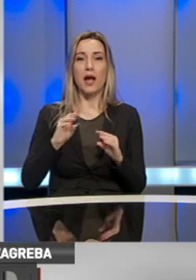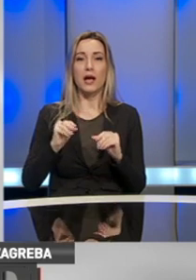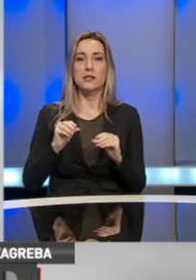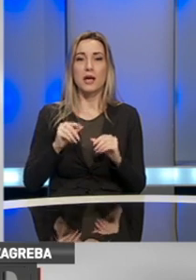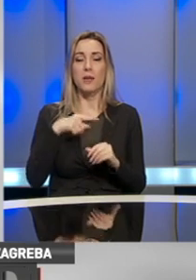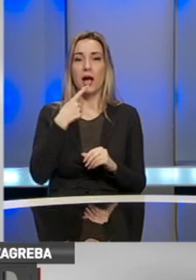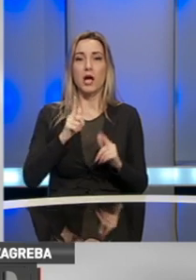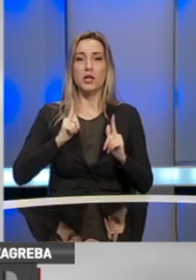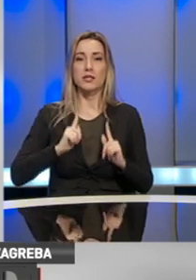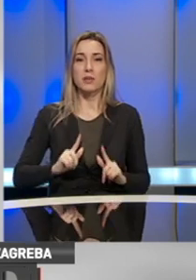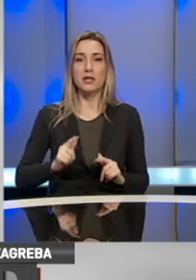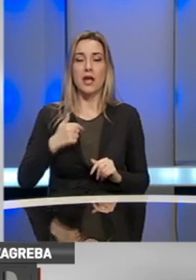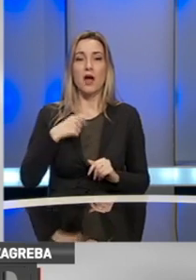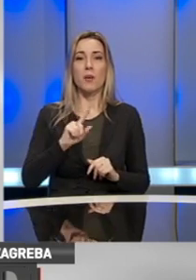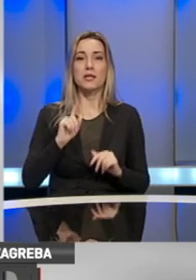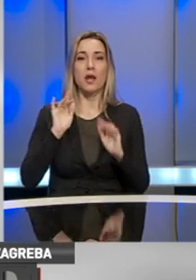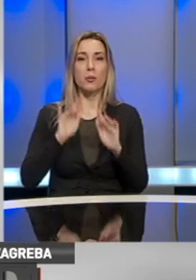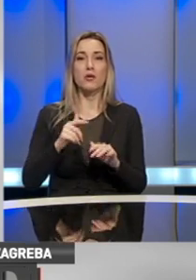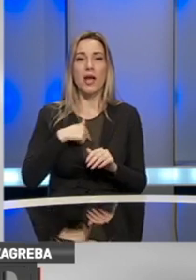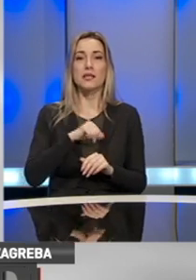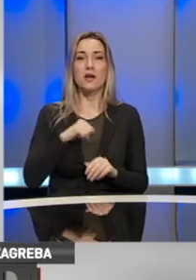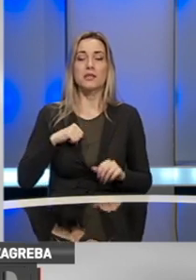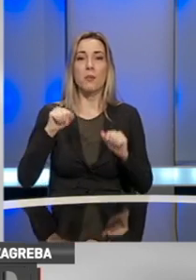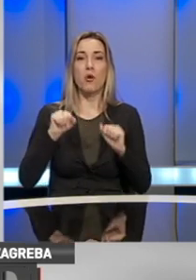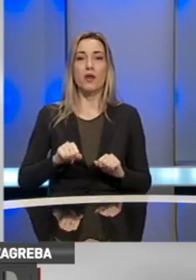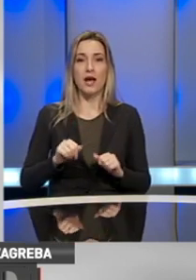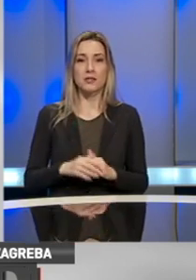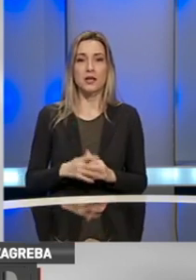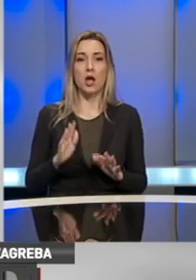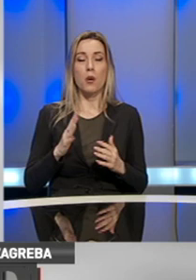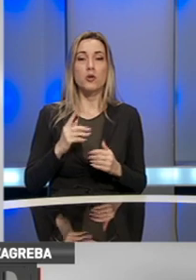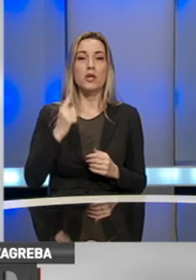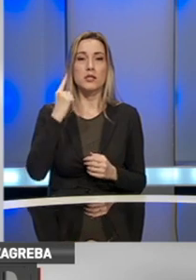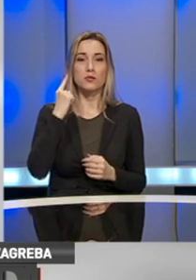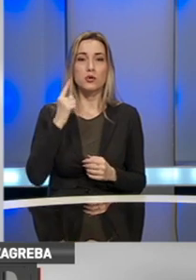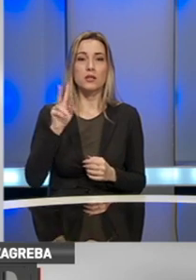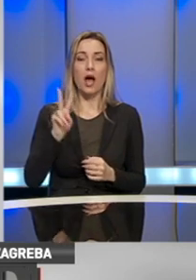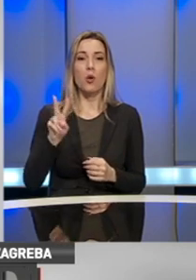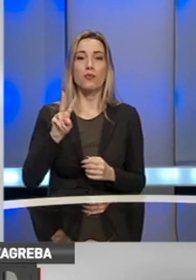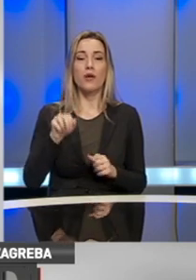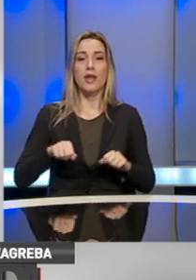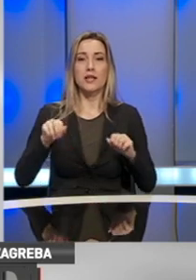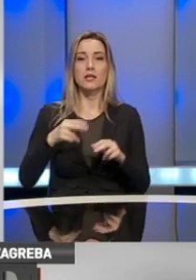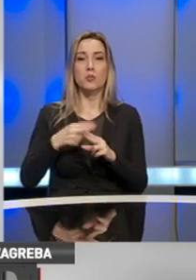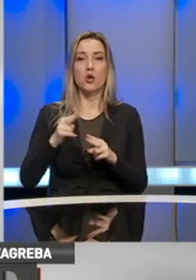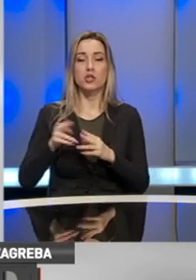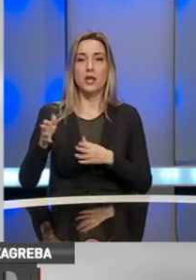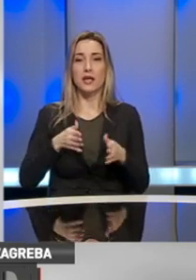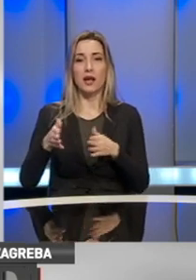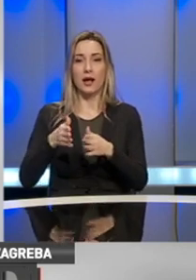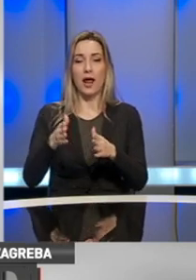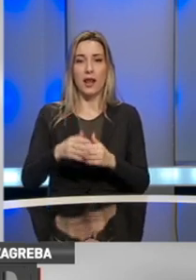kaže smirite se, ja vam nisam protivnik, ja sam vam samo glasnik. Možda izvuči iz činjenice da je u Veneciji pročišćeni kanali, da